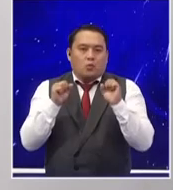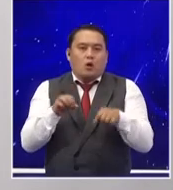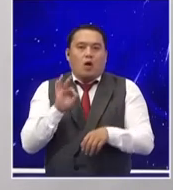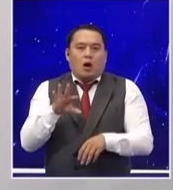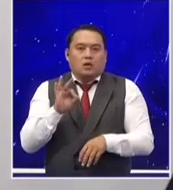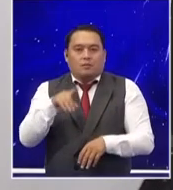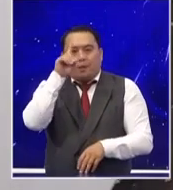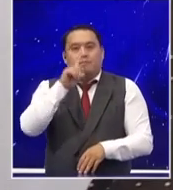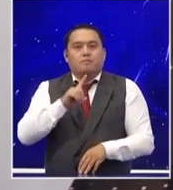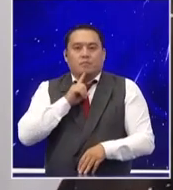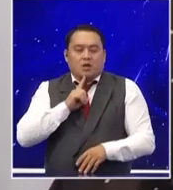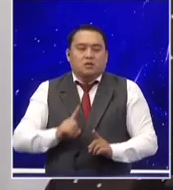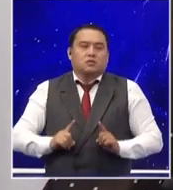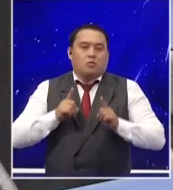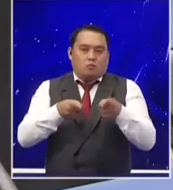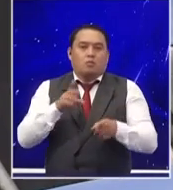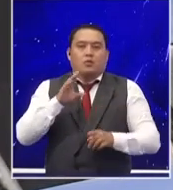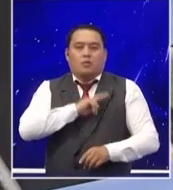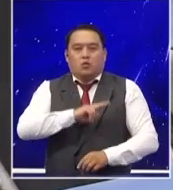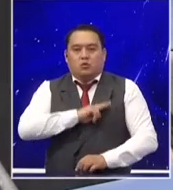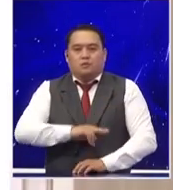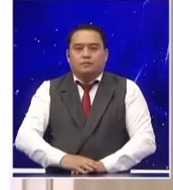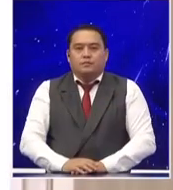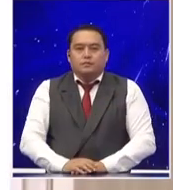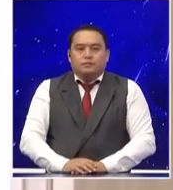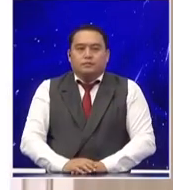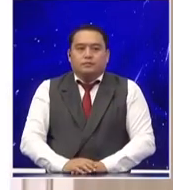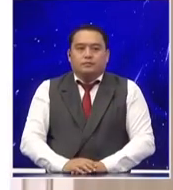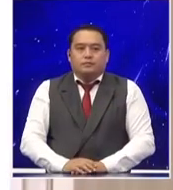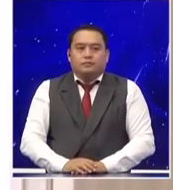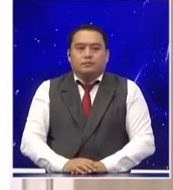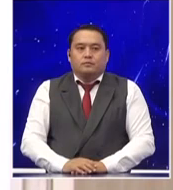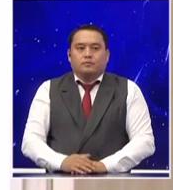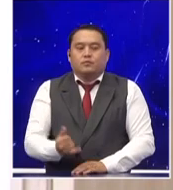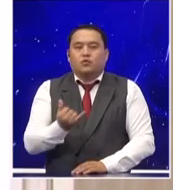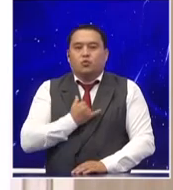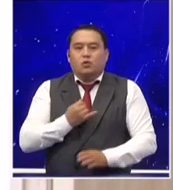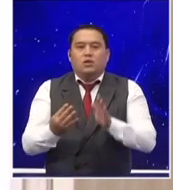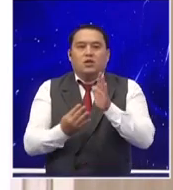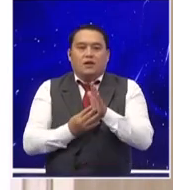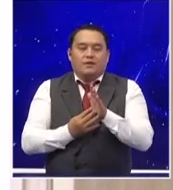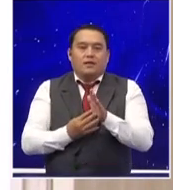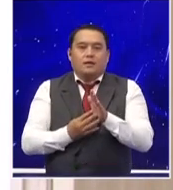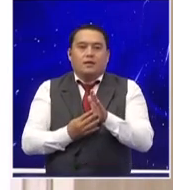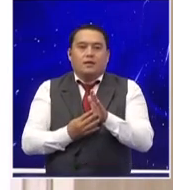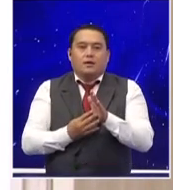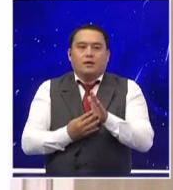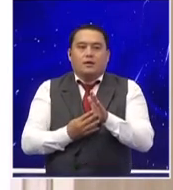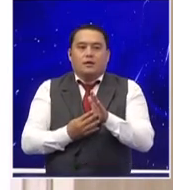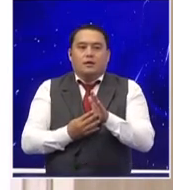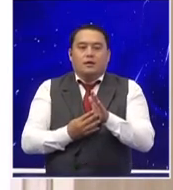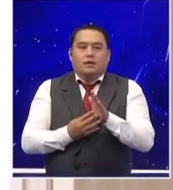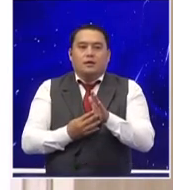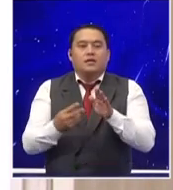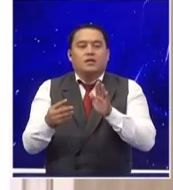медперсонал амбулатории уже сможет приступить к работе у нас иметь эти вид амбулатория 946 пунктов идей нет